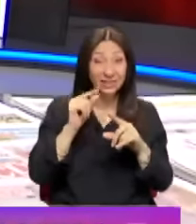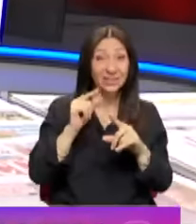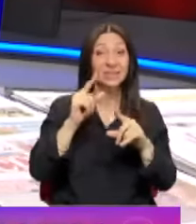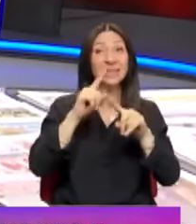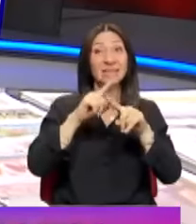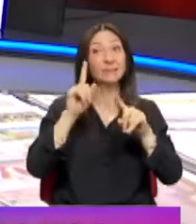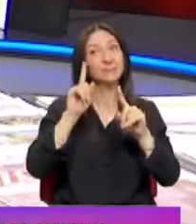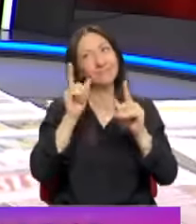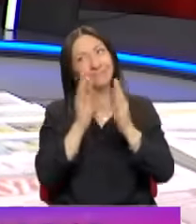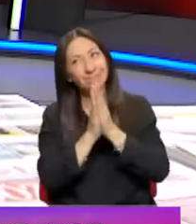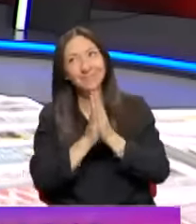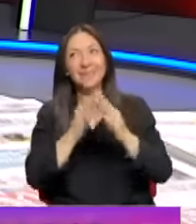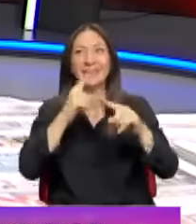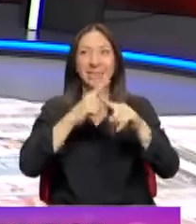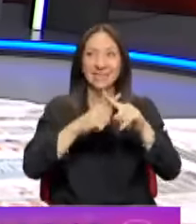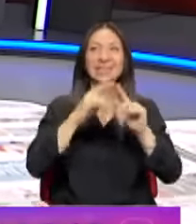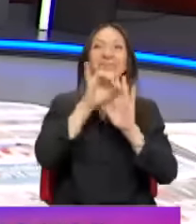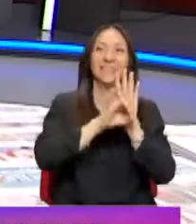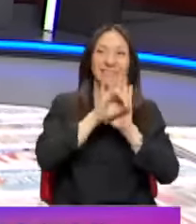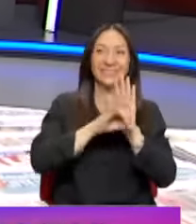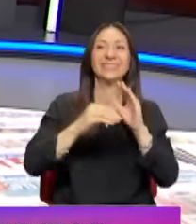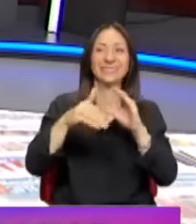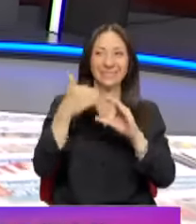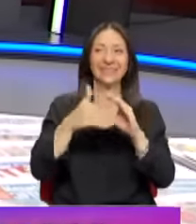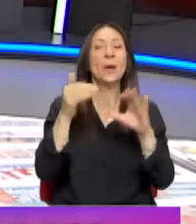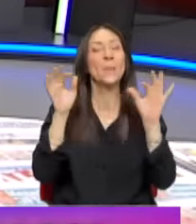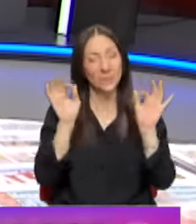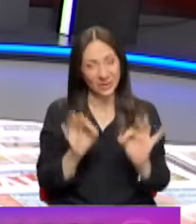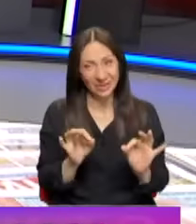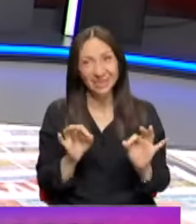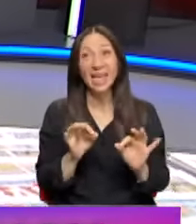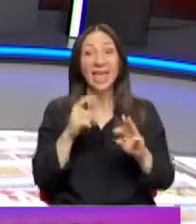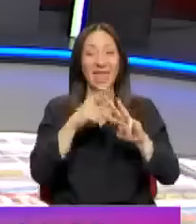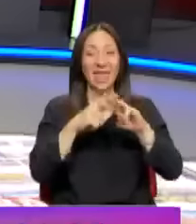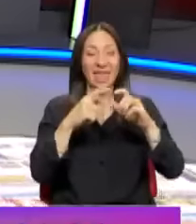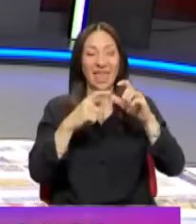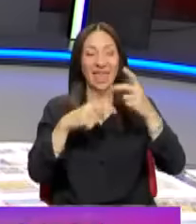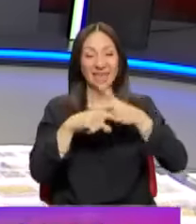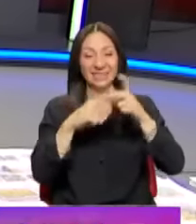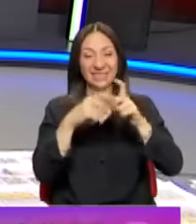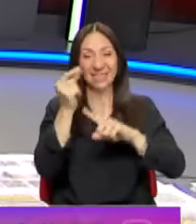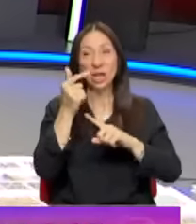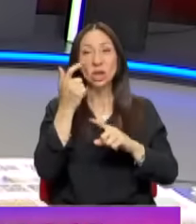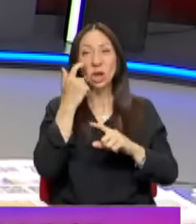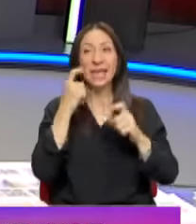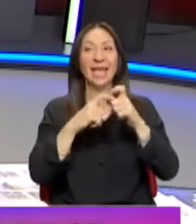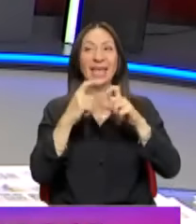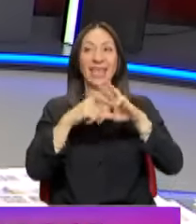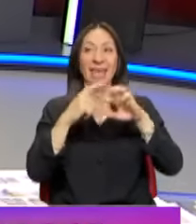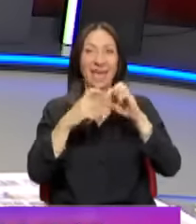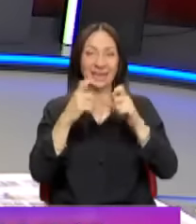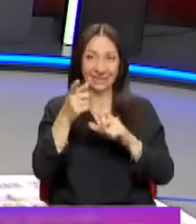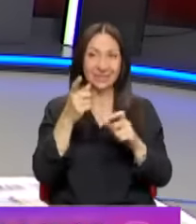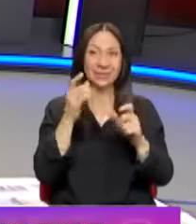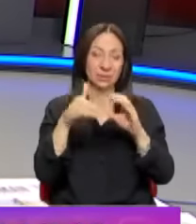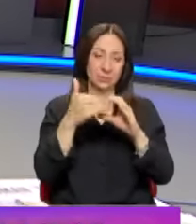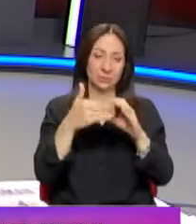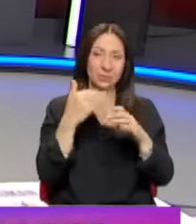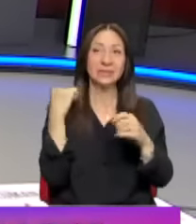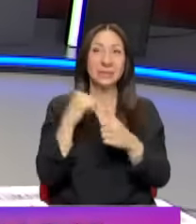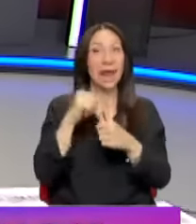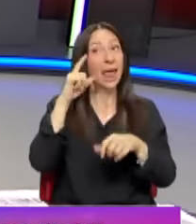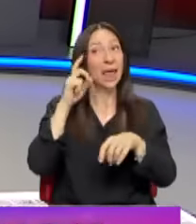hesabımız X ve Instagram hesabımız üzerinden gelmeye başladı. Ezgi Gözeger hesaplarından bize yazıp gönderebiliyorsunuz efendim. Onu